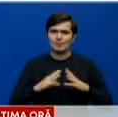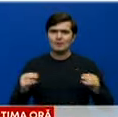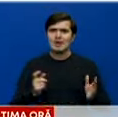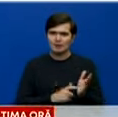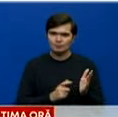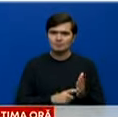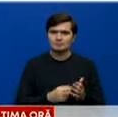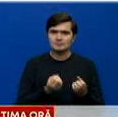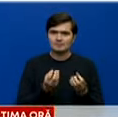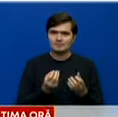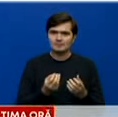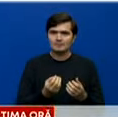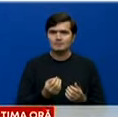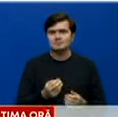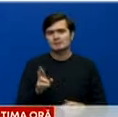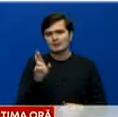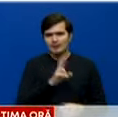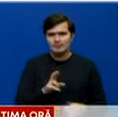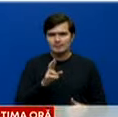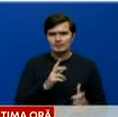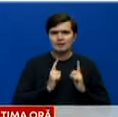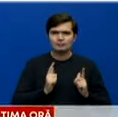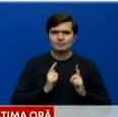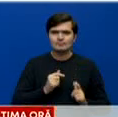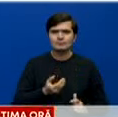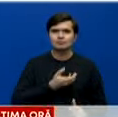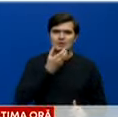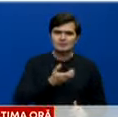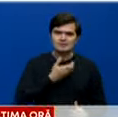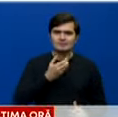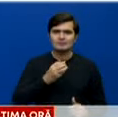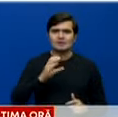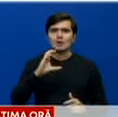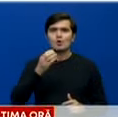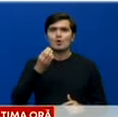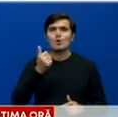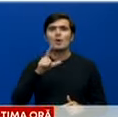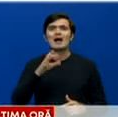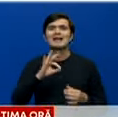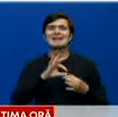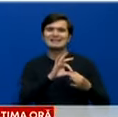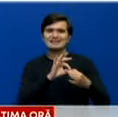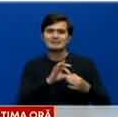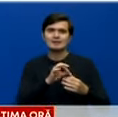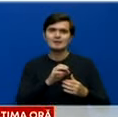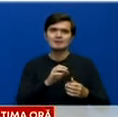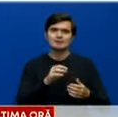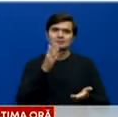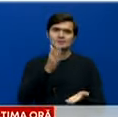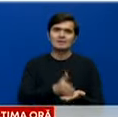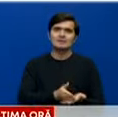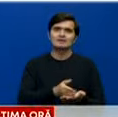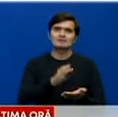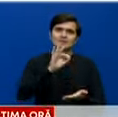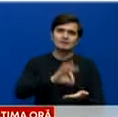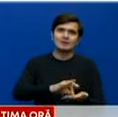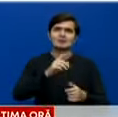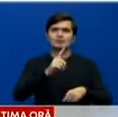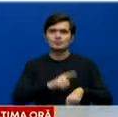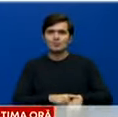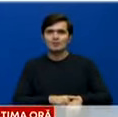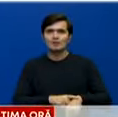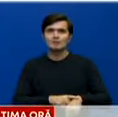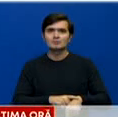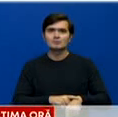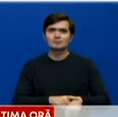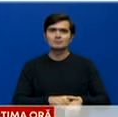Încă o dată, așteptăm coaliția, așteptăm ședința de coaliție să fie stabilită ora, data, la coaliție, dacă se va discuta, este o